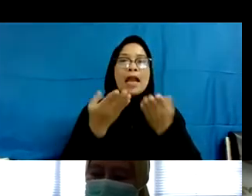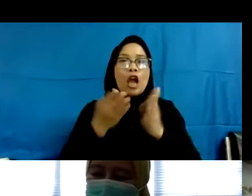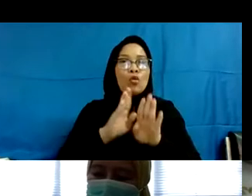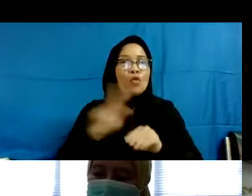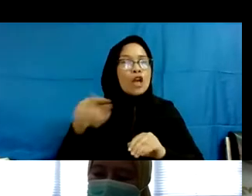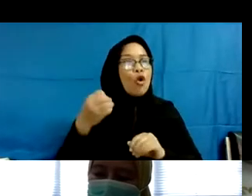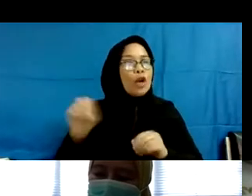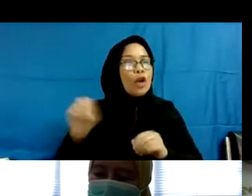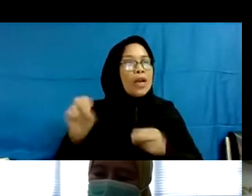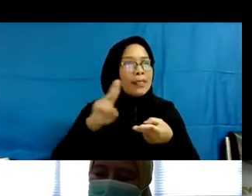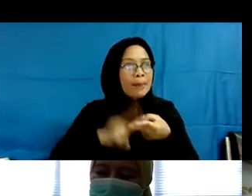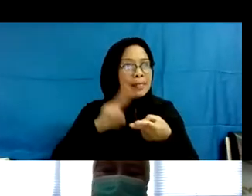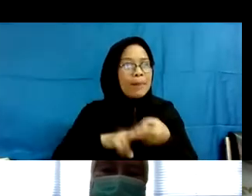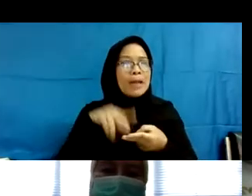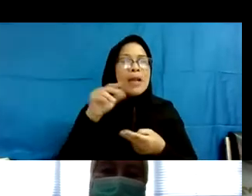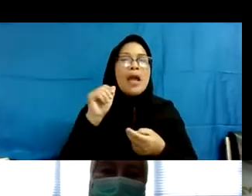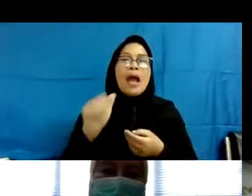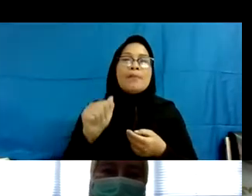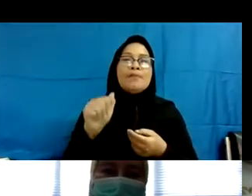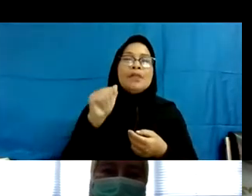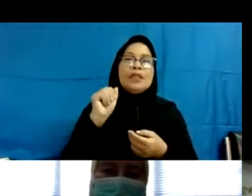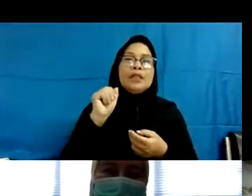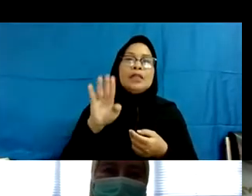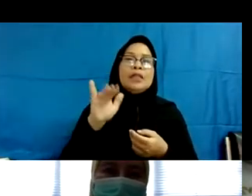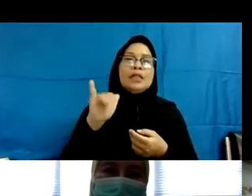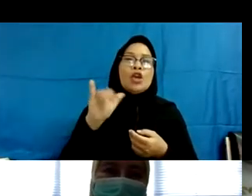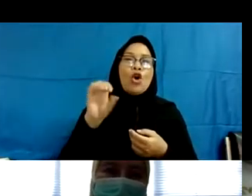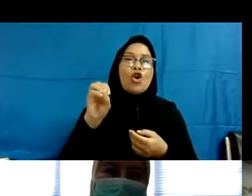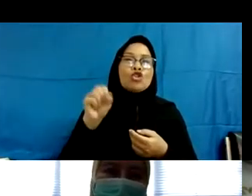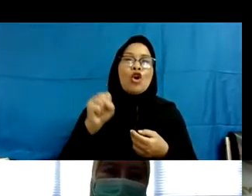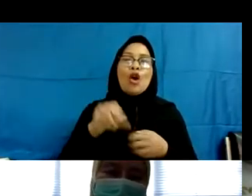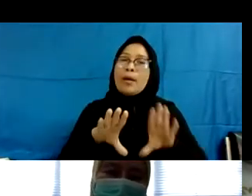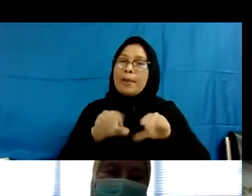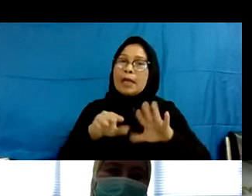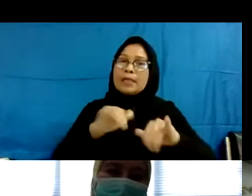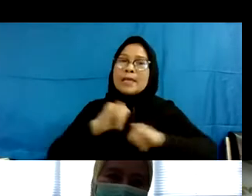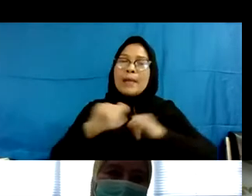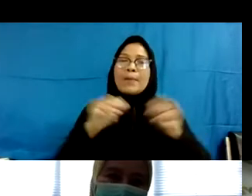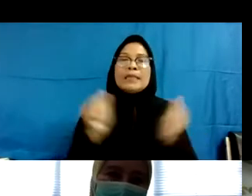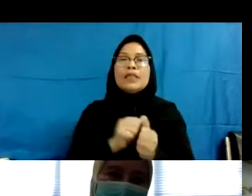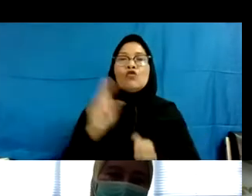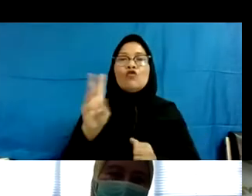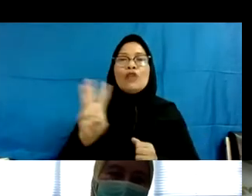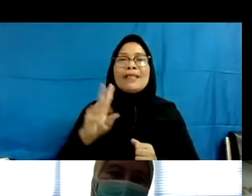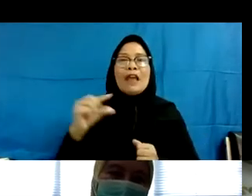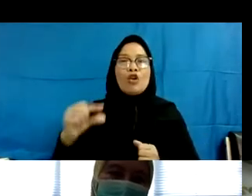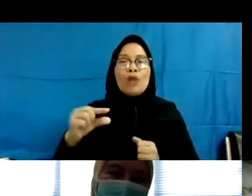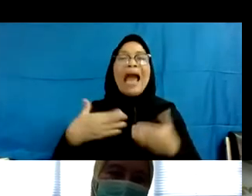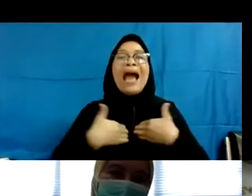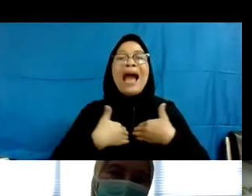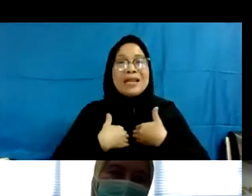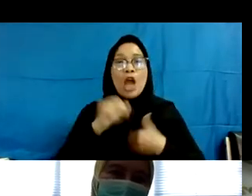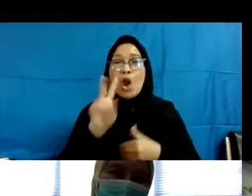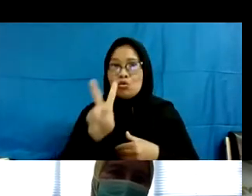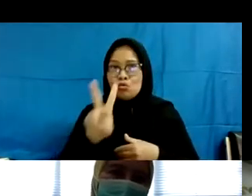dari Abioso bekerja sama dengan teman-teman yang ada di Wiataguna. Kita punya dua balai yang ada